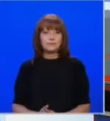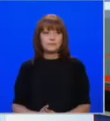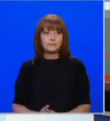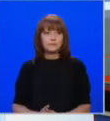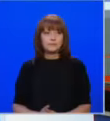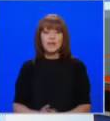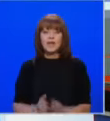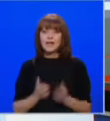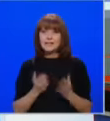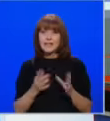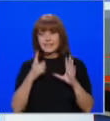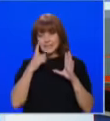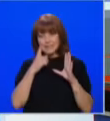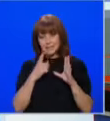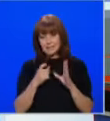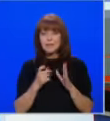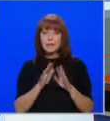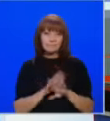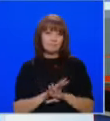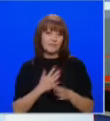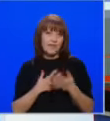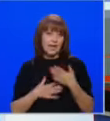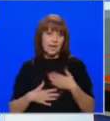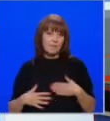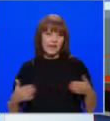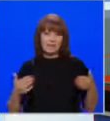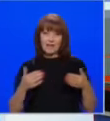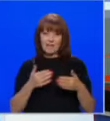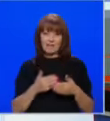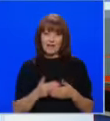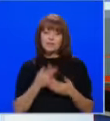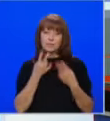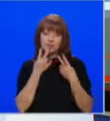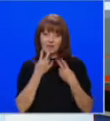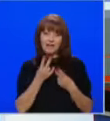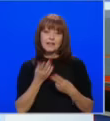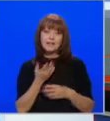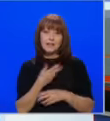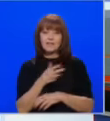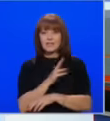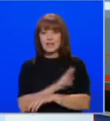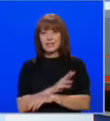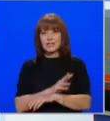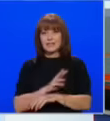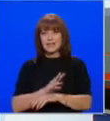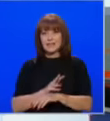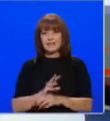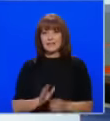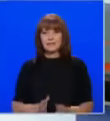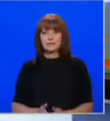С тези впечатляващи кадри завършва емисията ни. Споделяме важното и на БНТ Нюс БГ. Приятна неделна вечер!